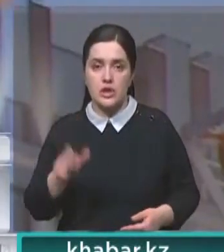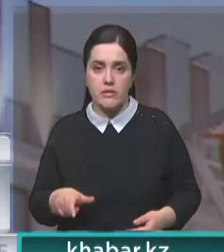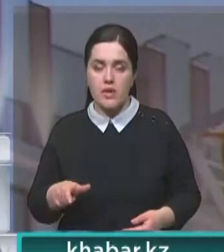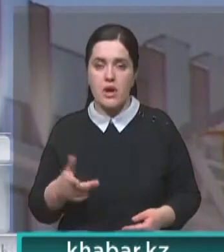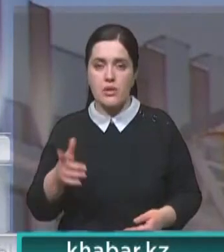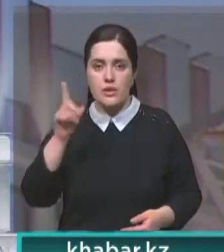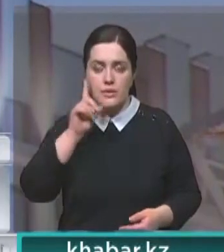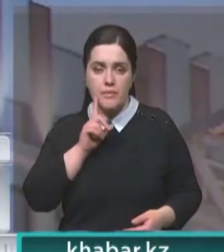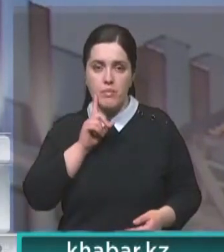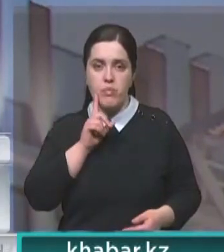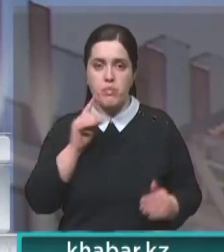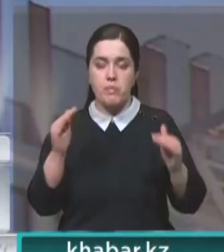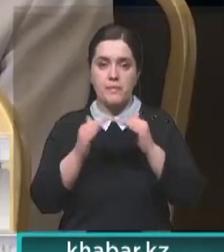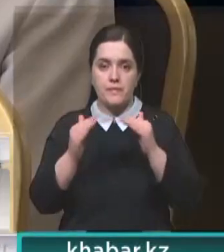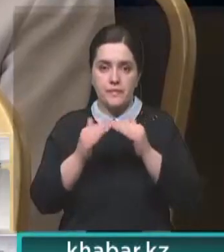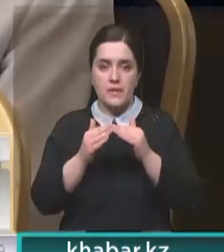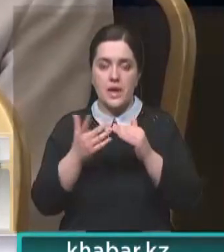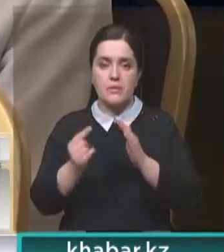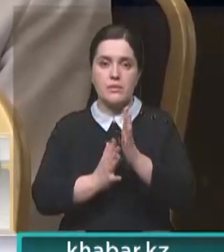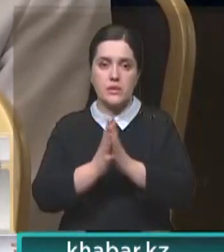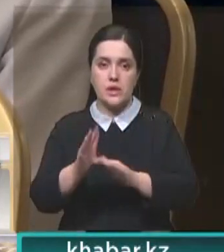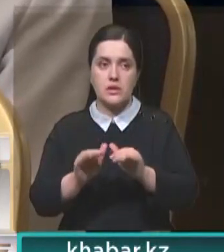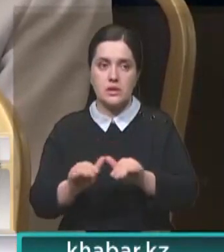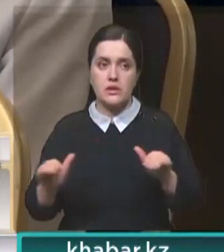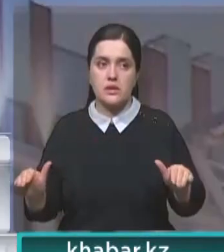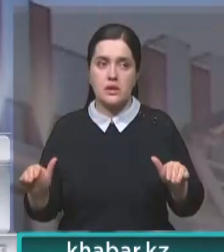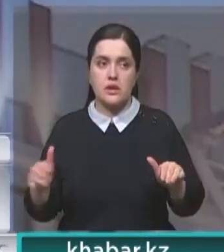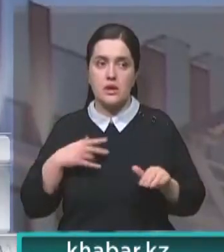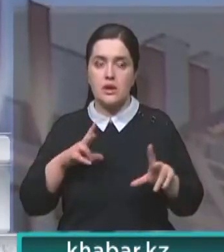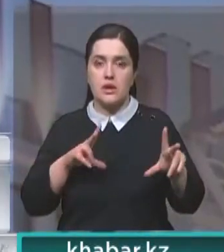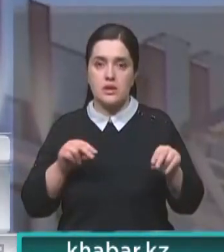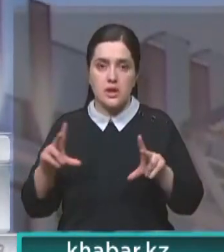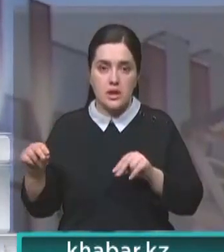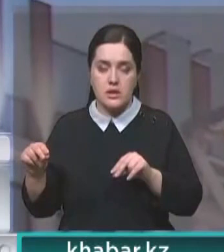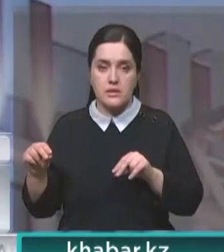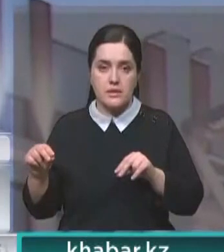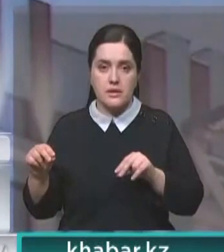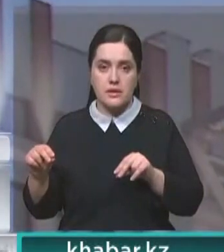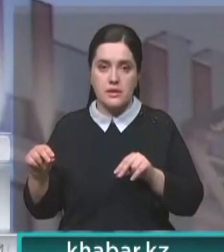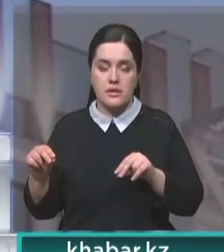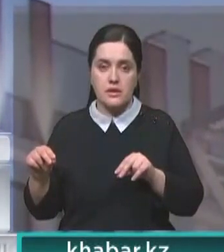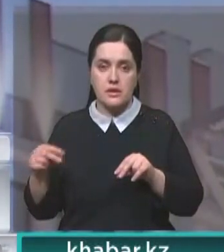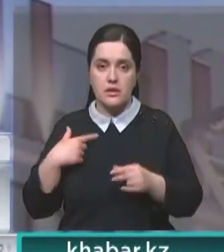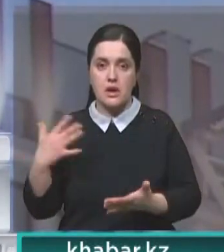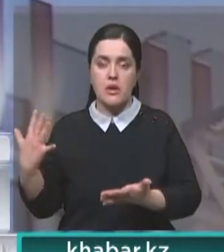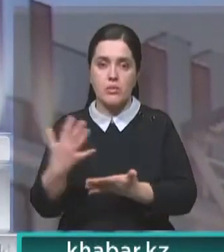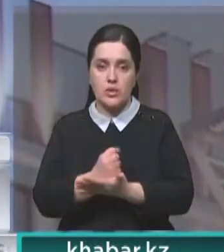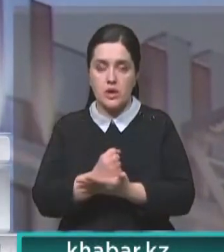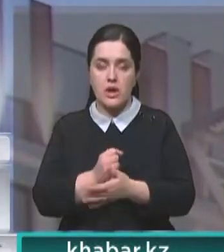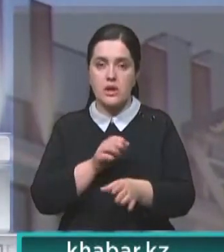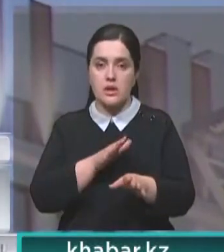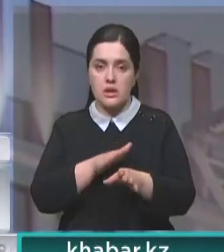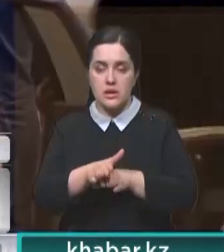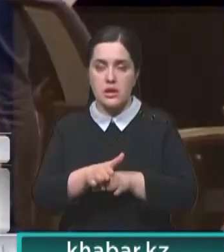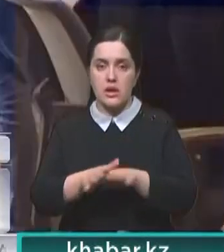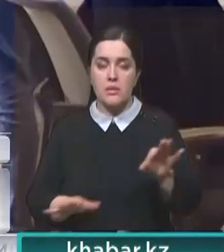атмосфера уюта, это место, где растут дети. Мы счастливы, что нам удалось реализовать